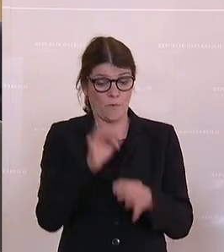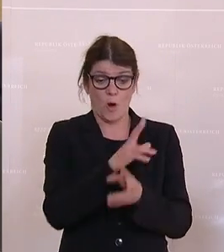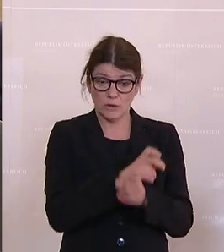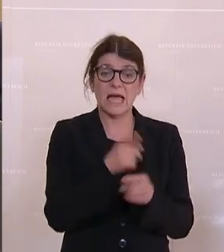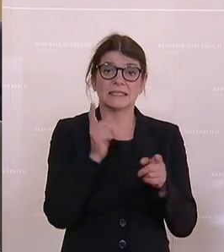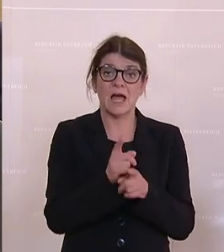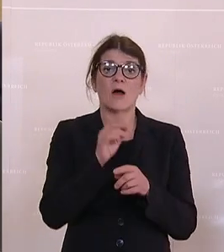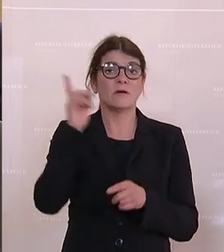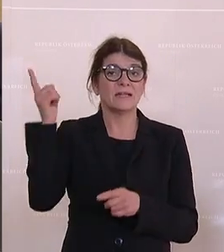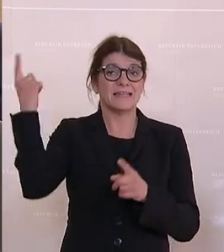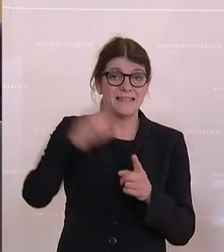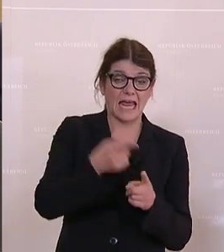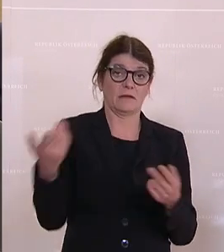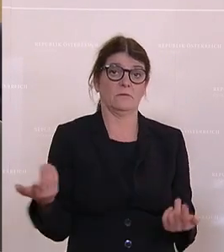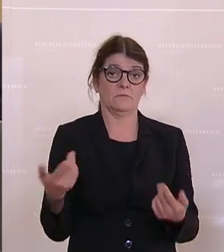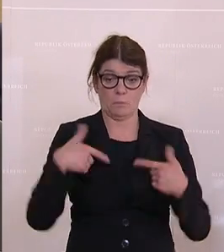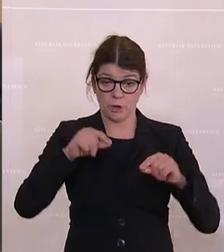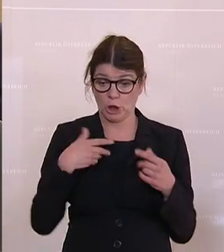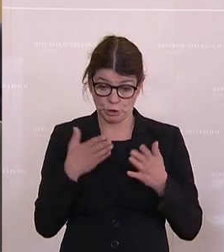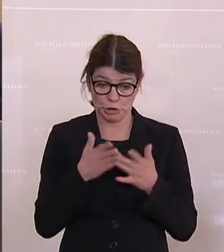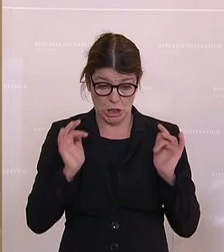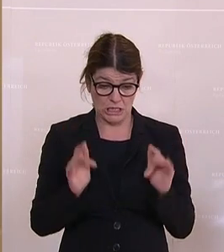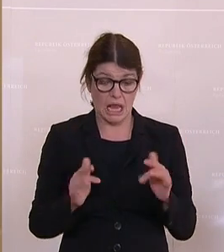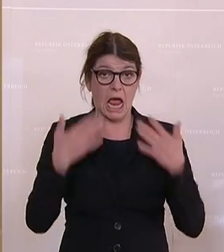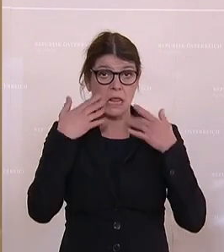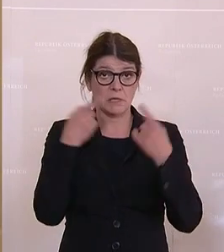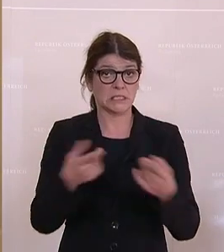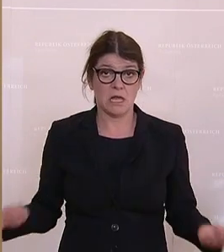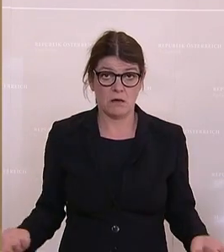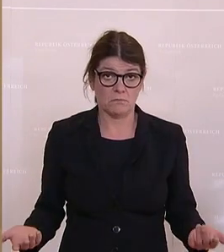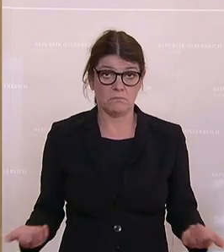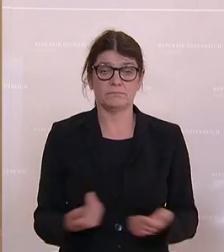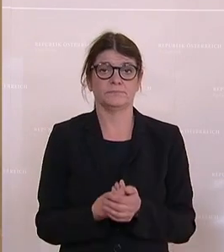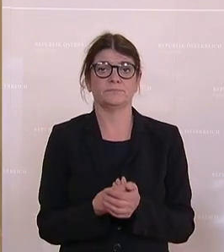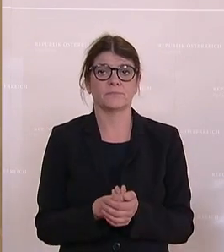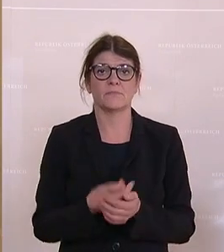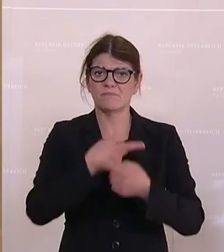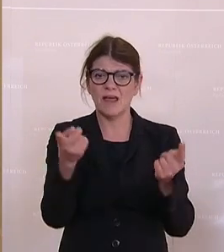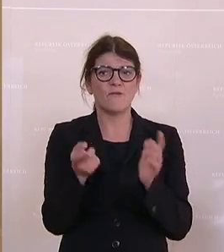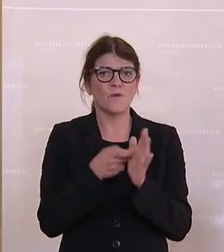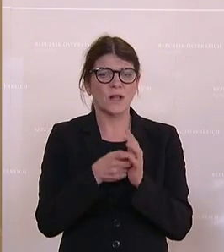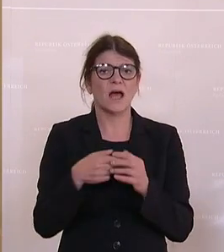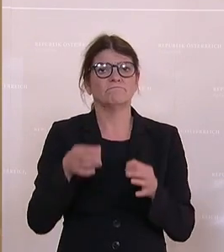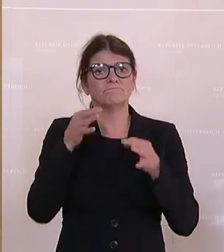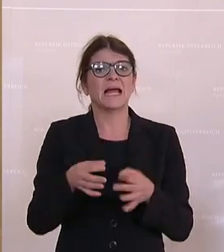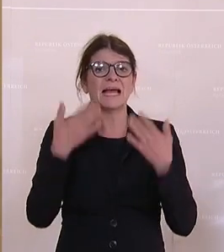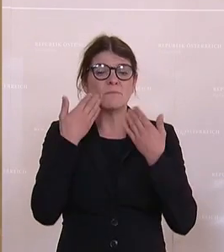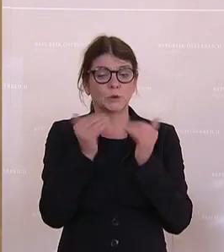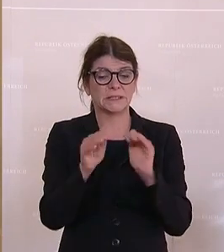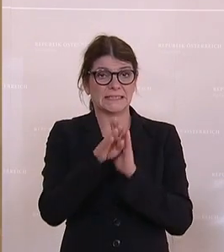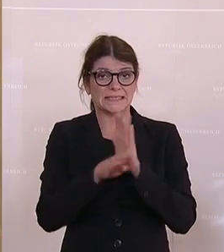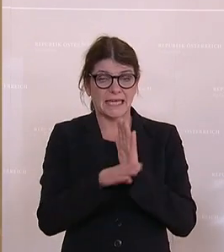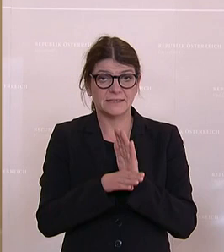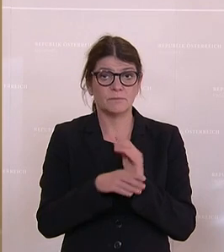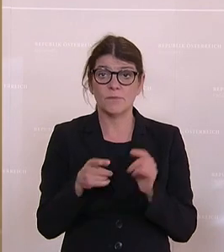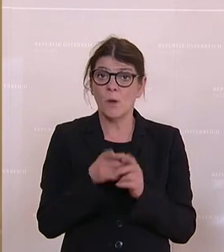gelten, die gelten direkt. Das heißt, wir haben gültige Klimaziele. Ihr fordert ein wirksames Klimaschutzgesetz, und